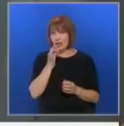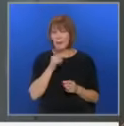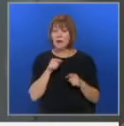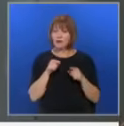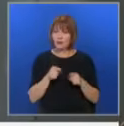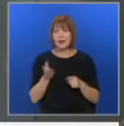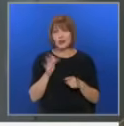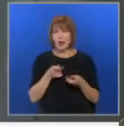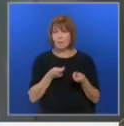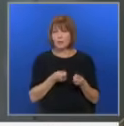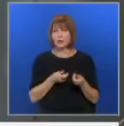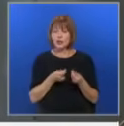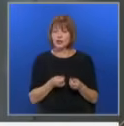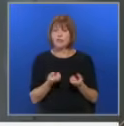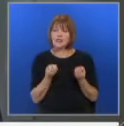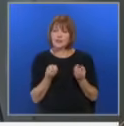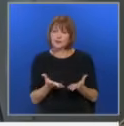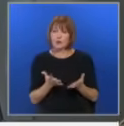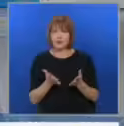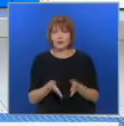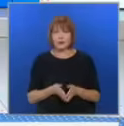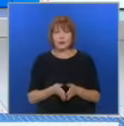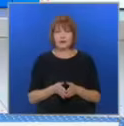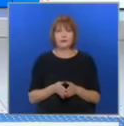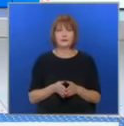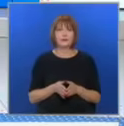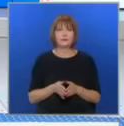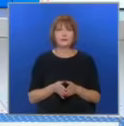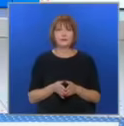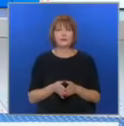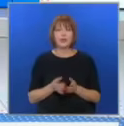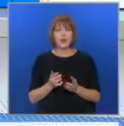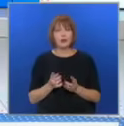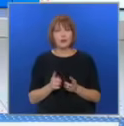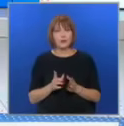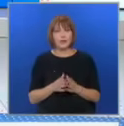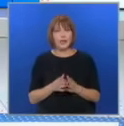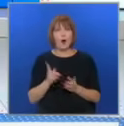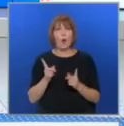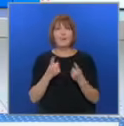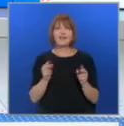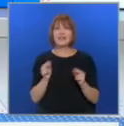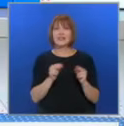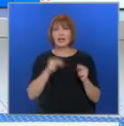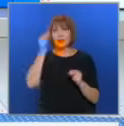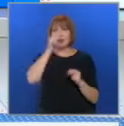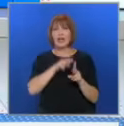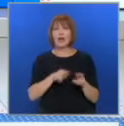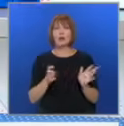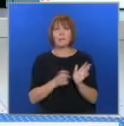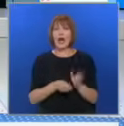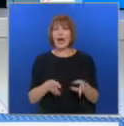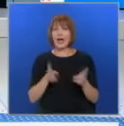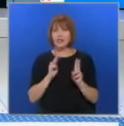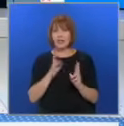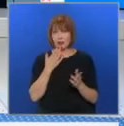ще я поддържаме с тези възможности, които имаме. Другото важно от деня, управителният съвет на Българската народна банка решава дали